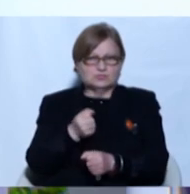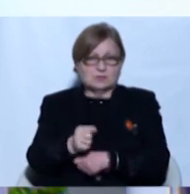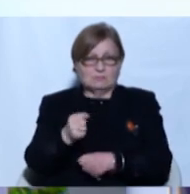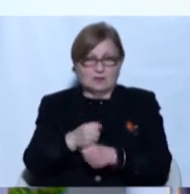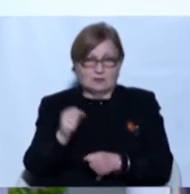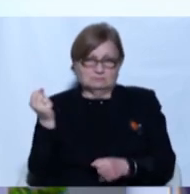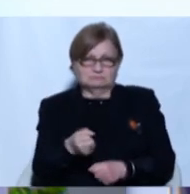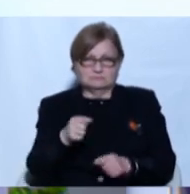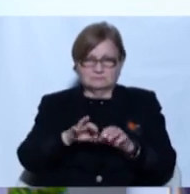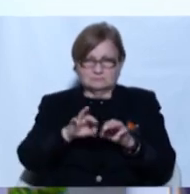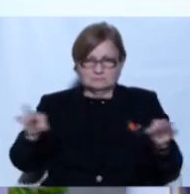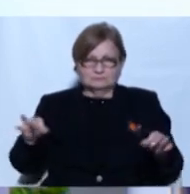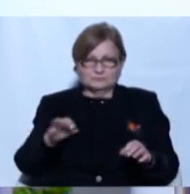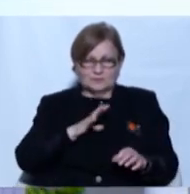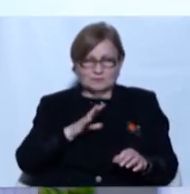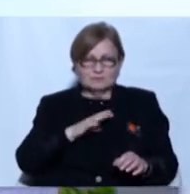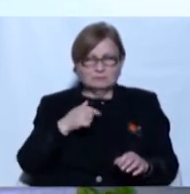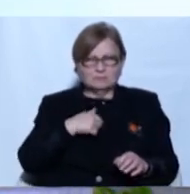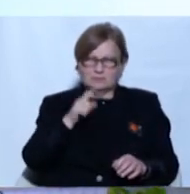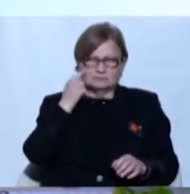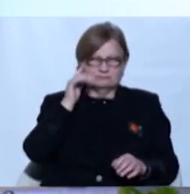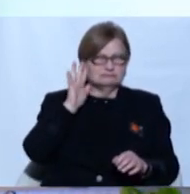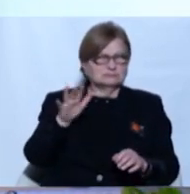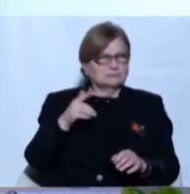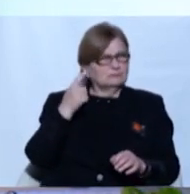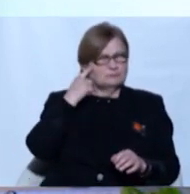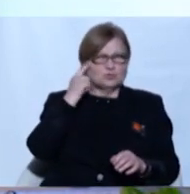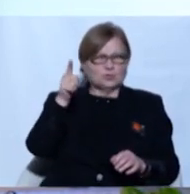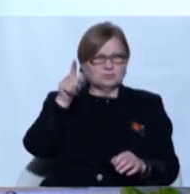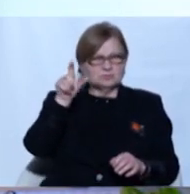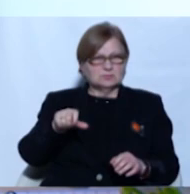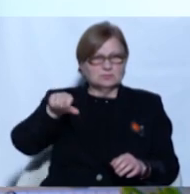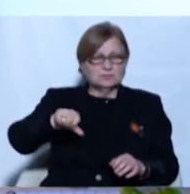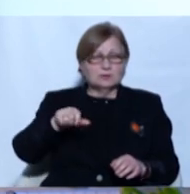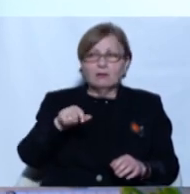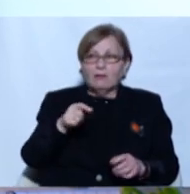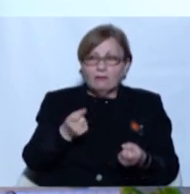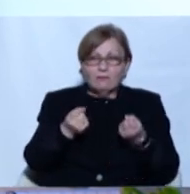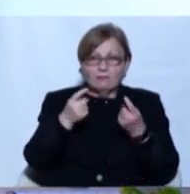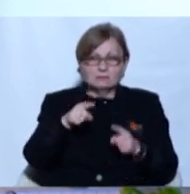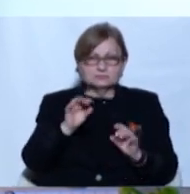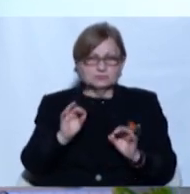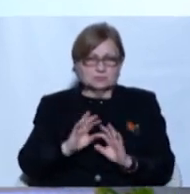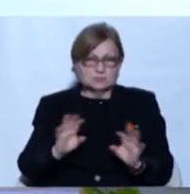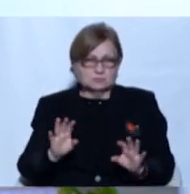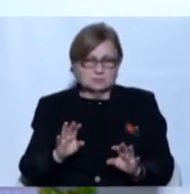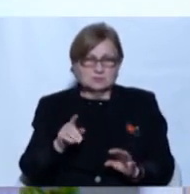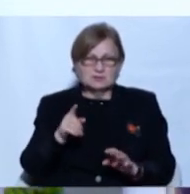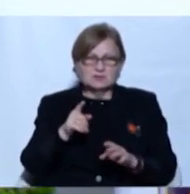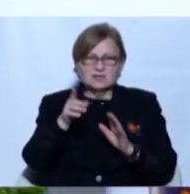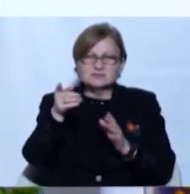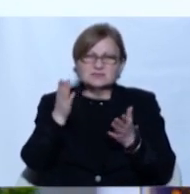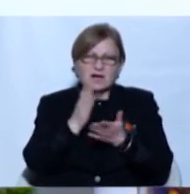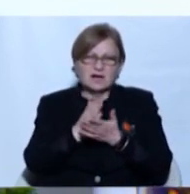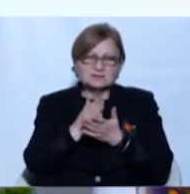დიდხანს საკმაოდ ისეთი აგრესია მქონდა გურამიშვილის მიმართ ასაკური ეს ას აბსოლუტურად არ არის ეს გურამი ეს არის ერთ-ერთი უმნიშვნელო პასაჟი